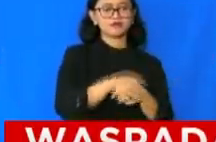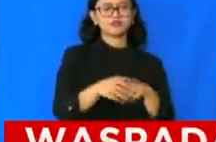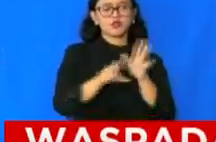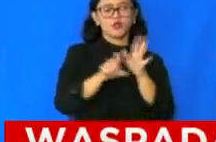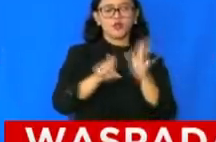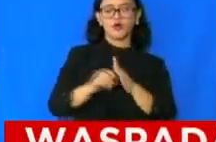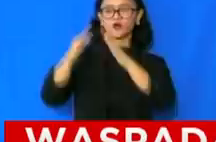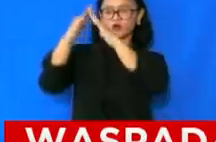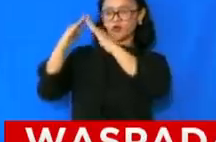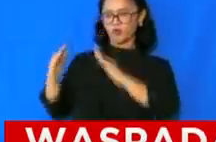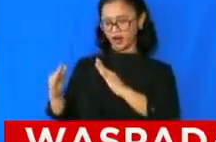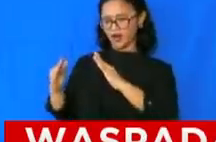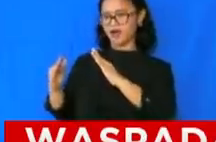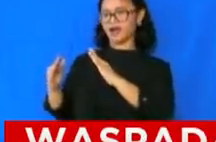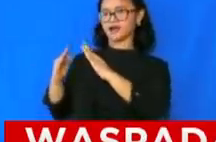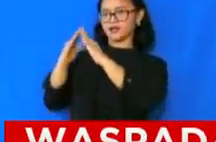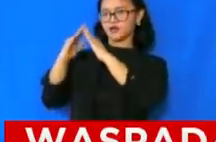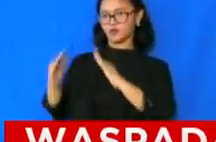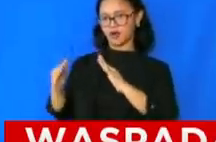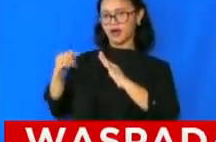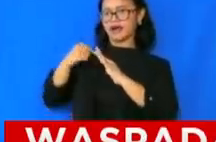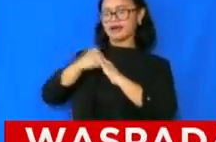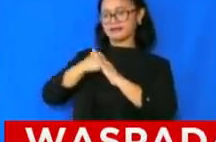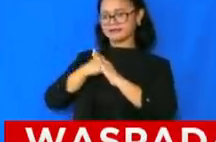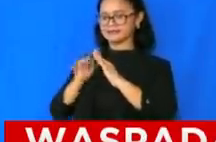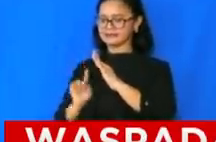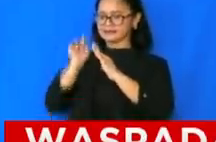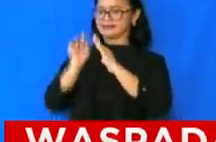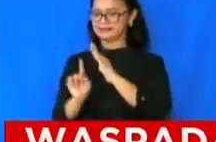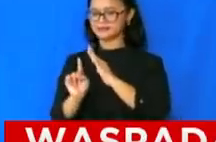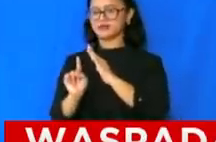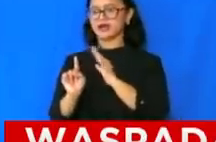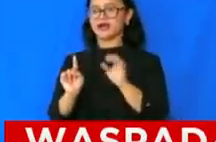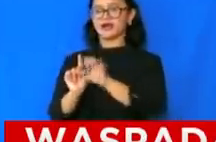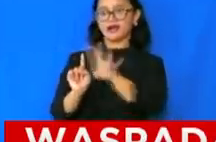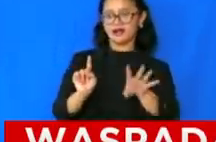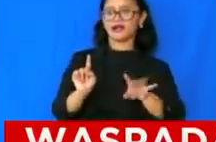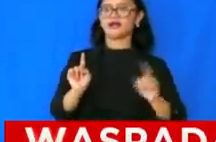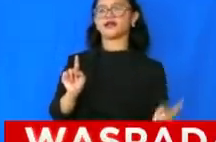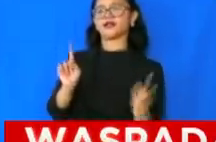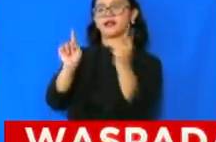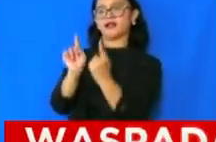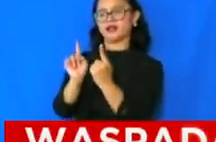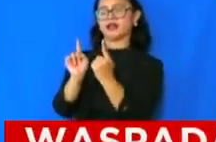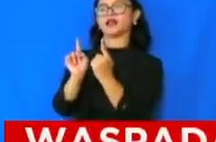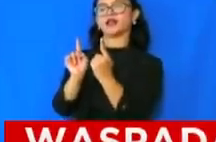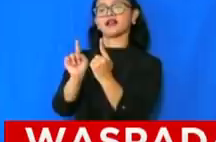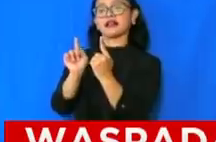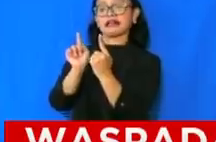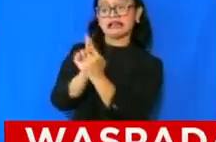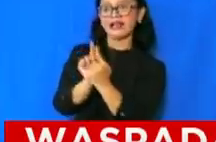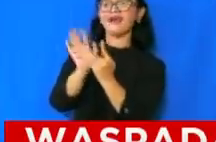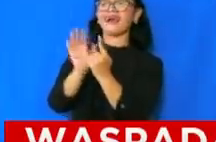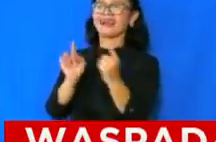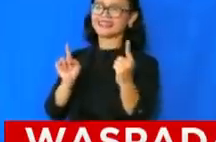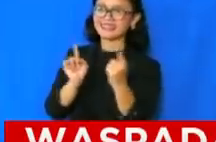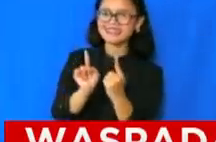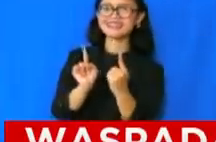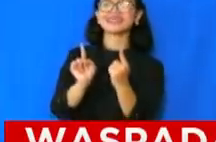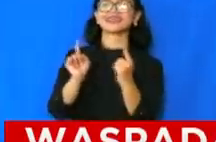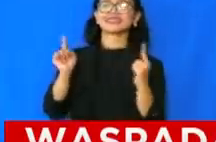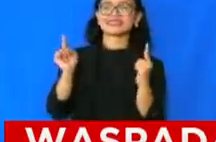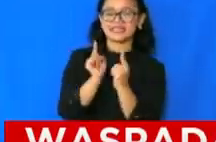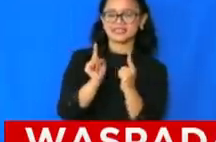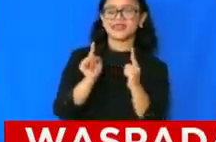rumahnya dengan ketentuan dia tidak kontak dekat dia selalu menggunakan masker dia menggunakan